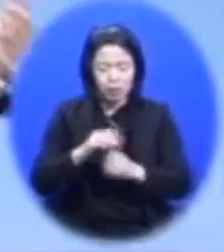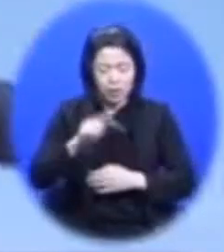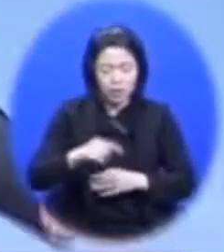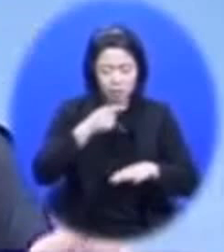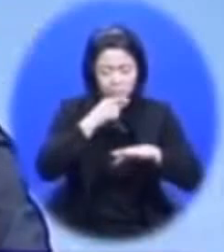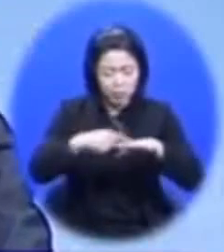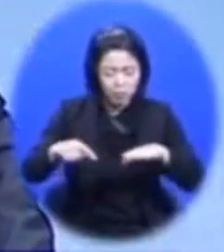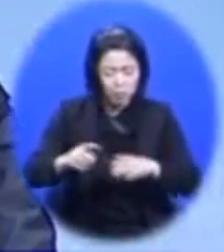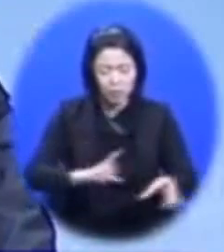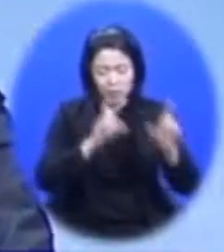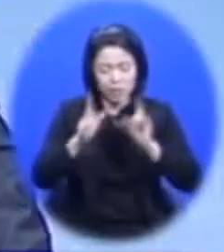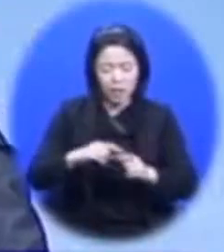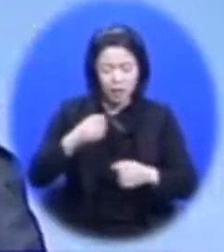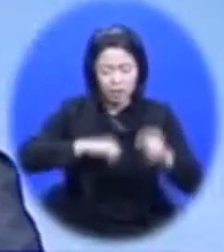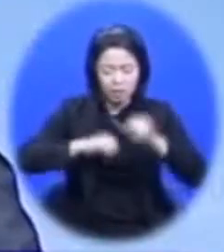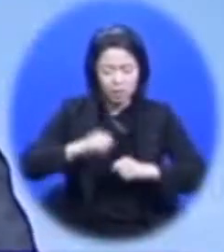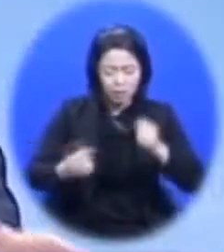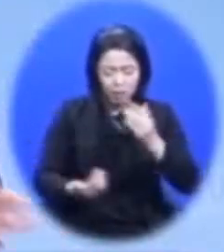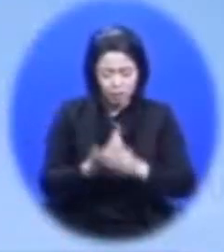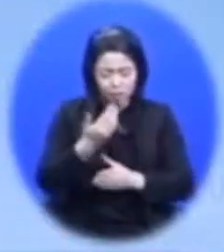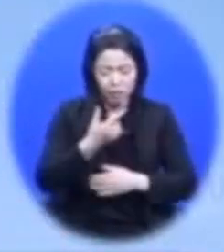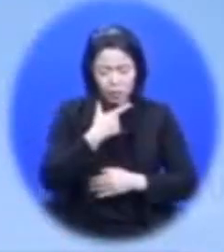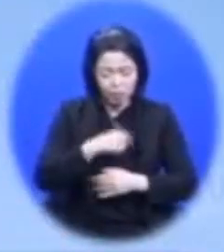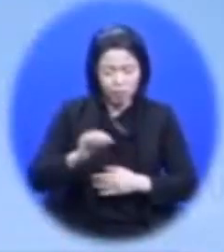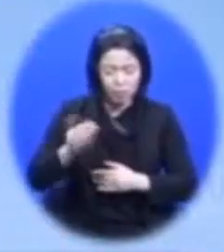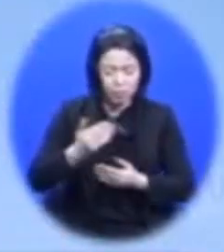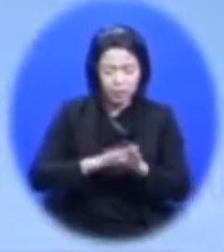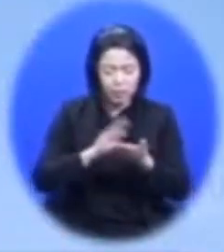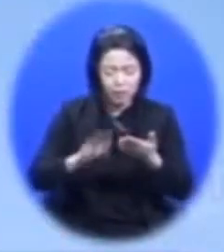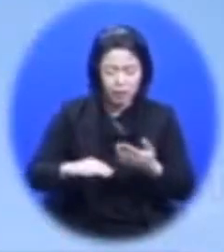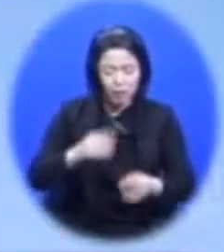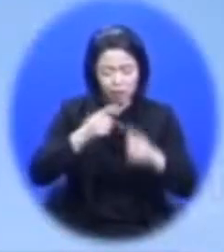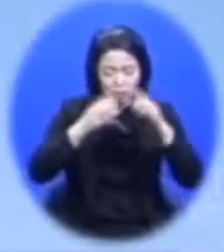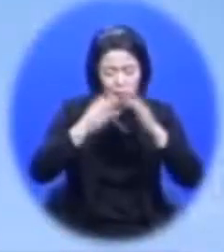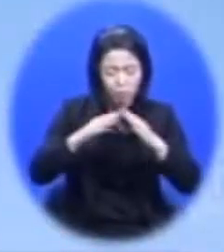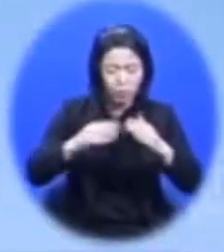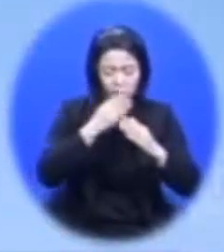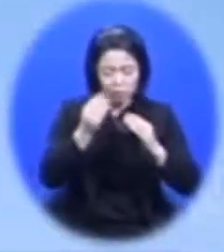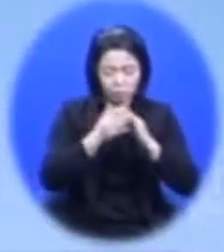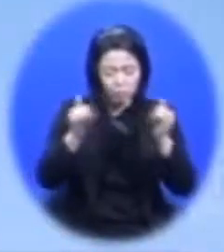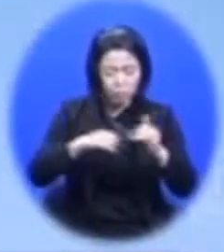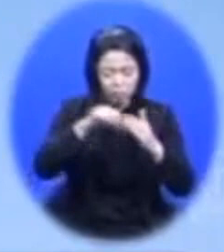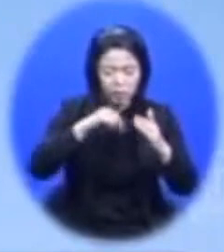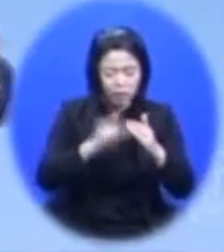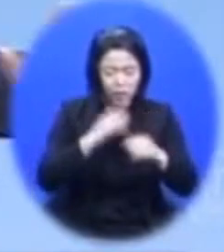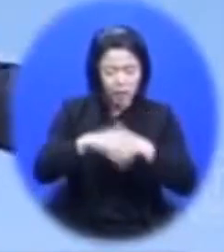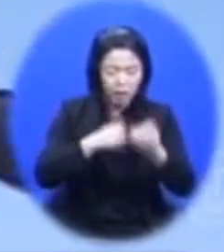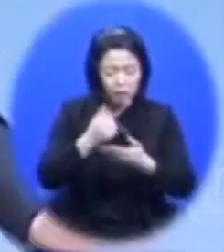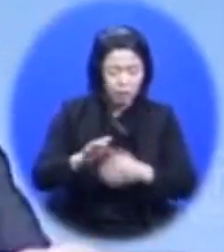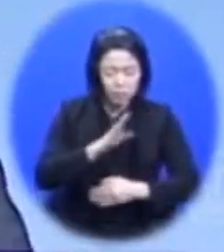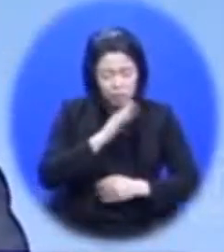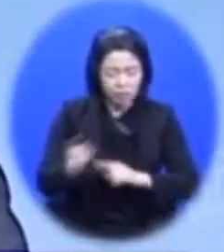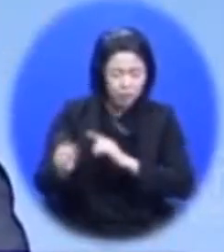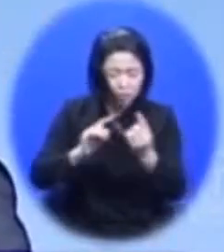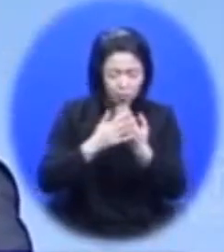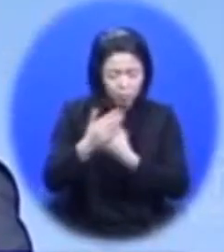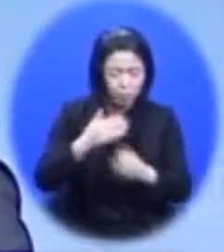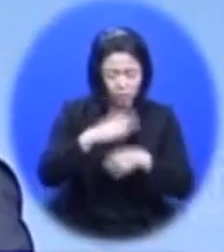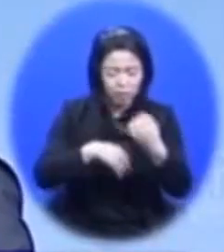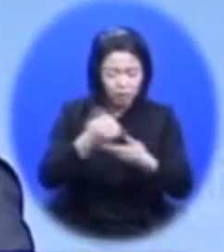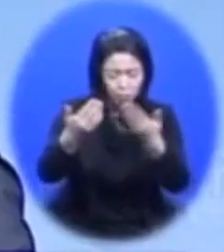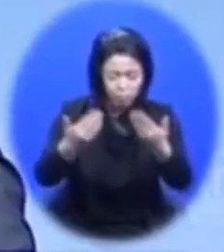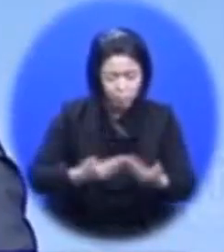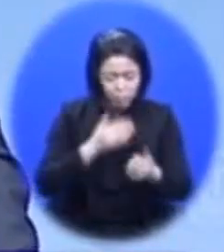민족이 사는 역사가 일어나게 되길 원합니다. 하나님, 교회와 성도들 안에 하나님 진정한 부흥을 하나님